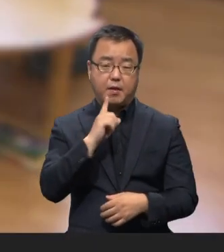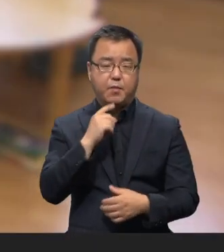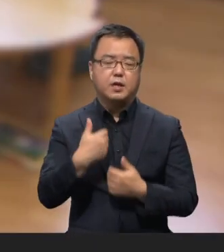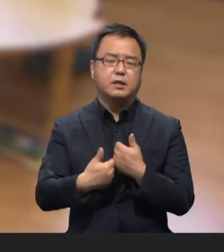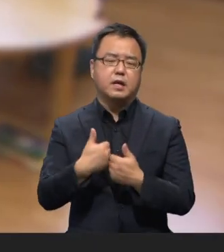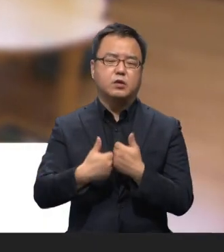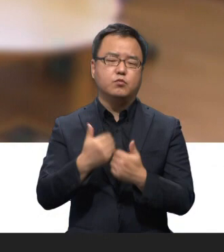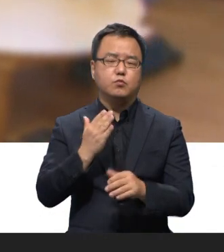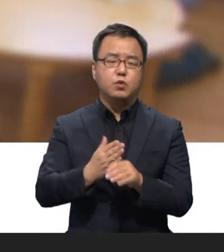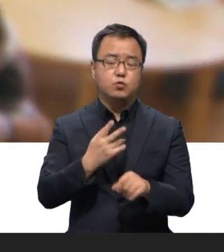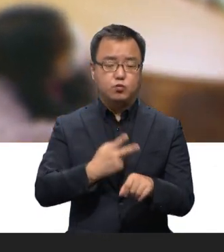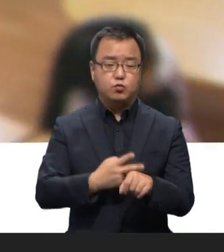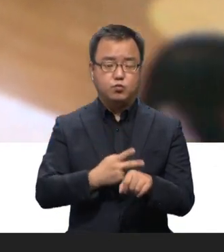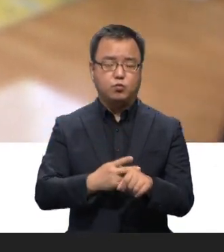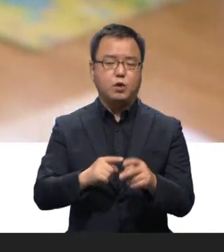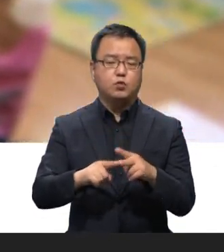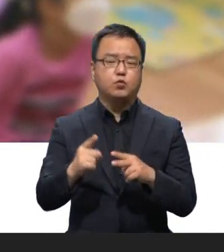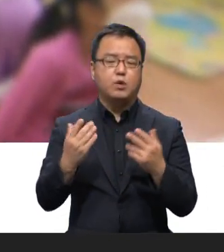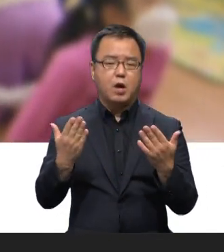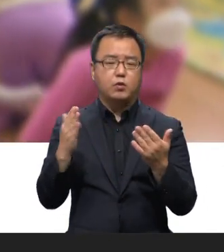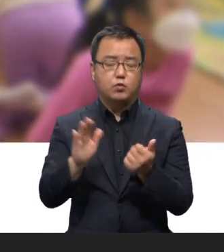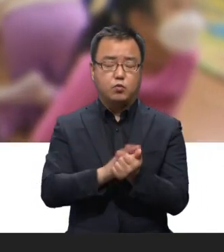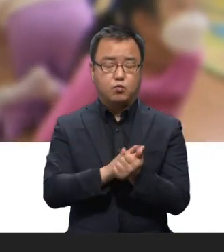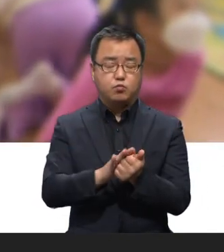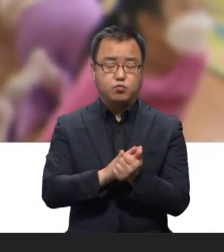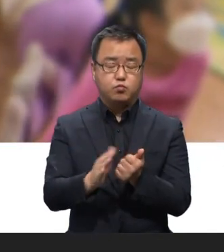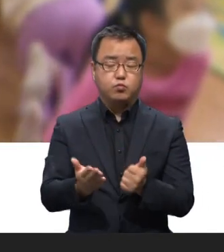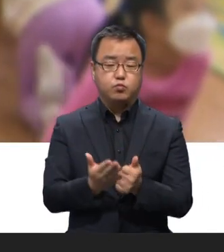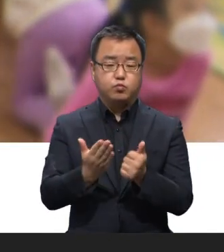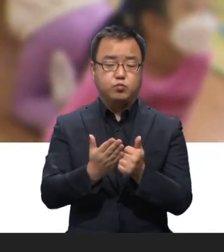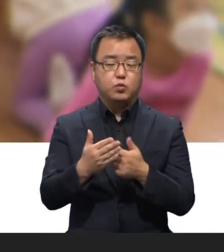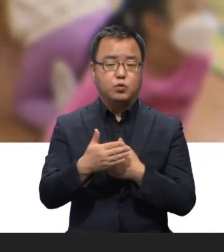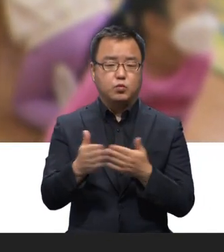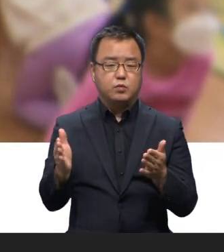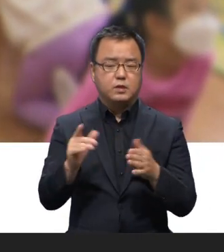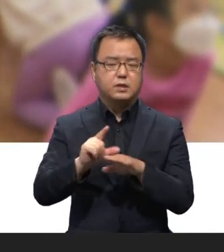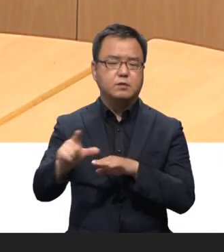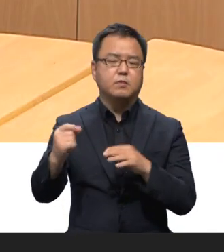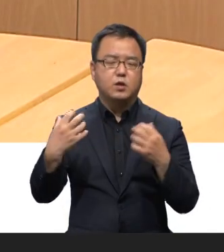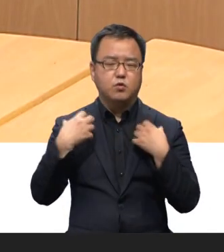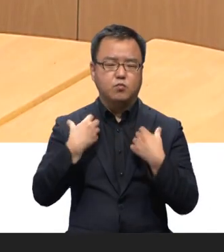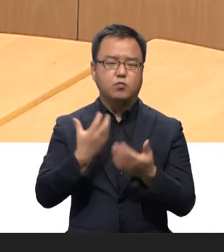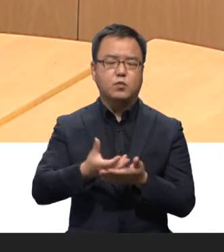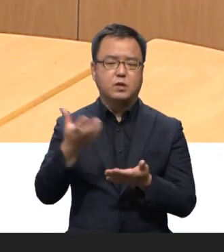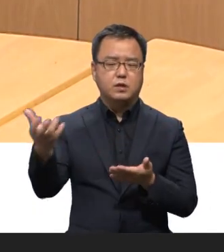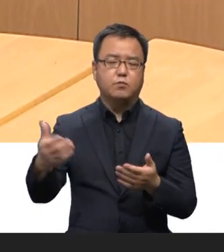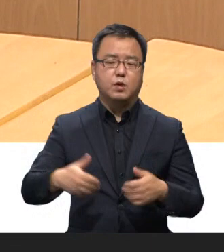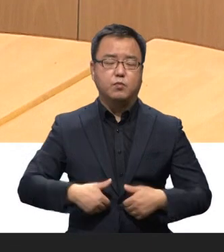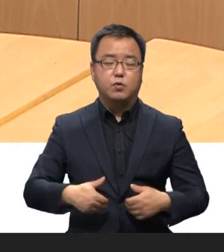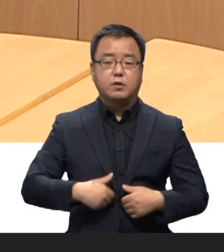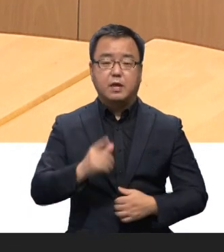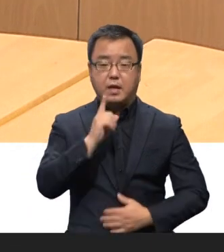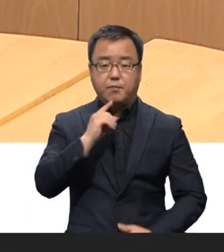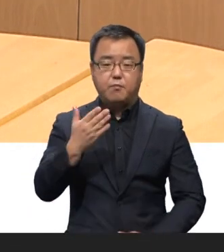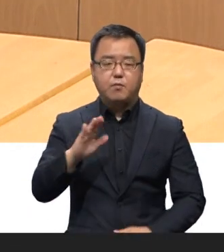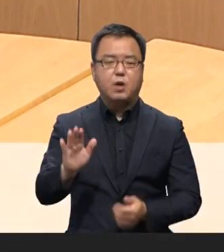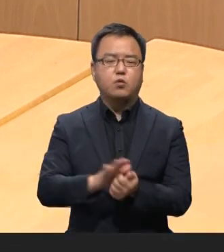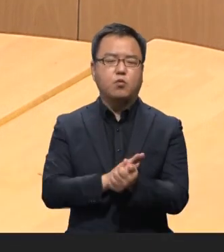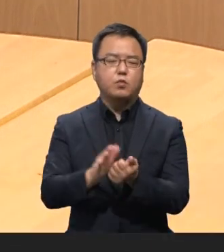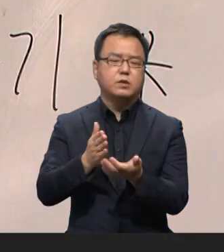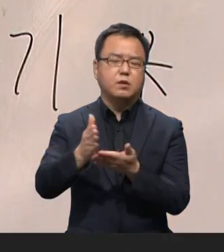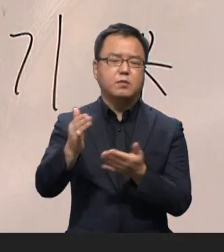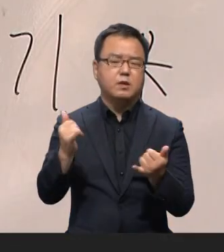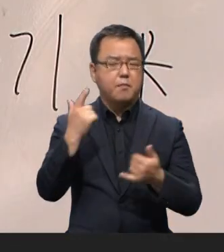교사들은 초등 돌봄 교실에 운영도 지자체로 넘겨야 한다는 입장이지만 돌봄 전담 사들은 강하게 반대하고 있습니다